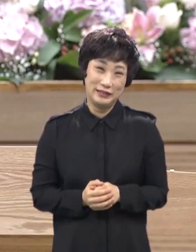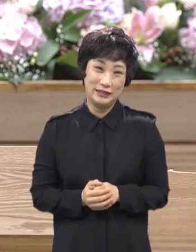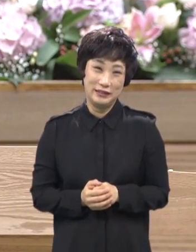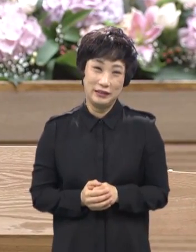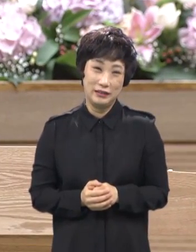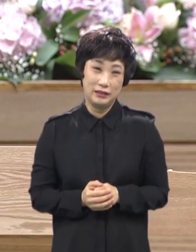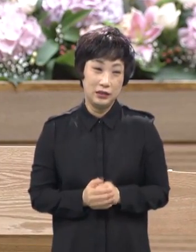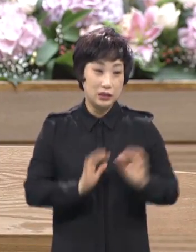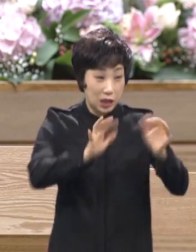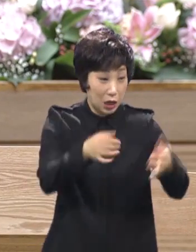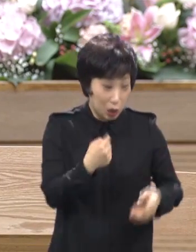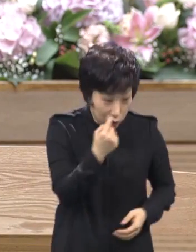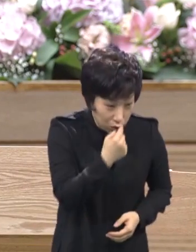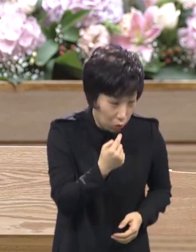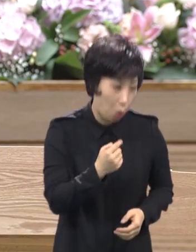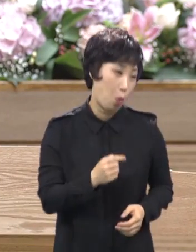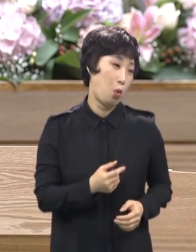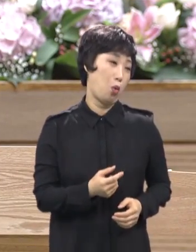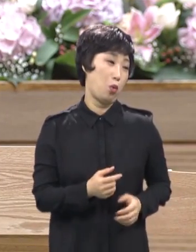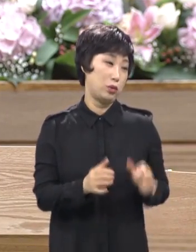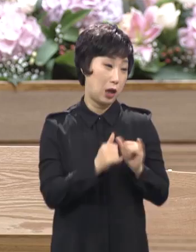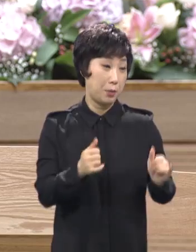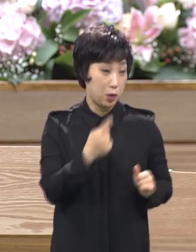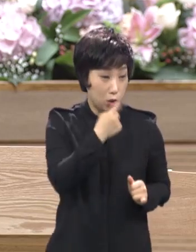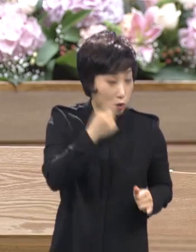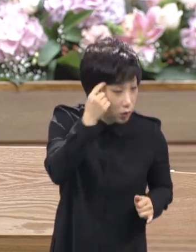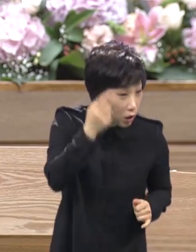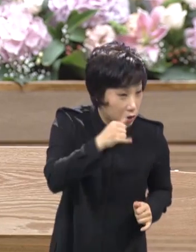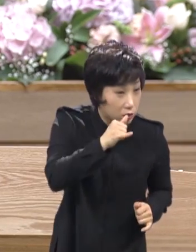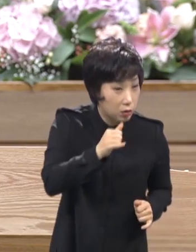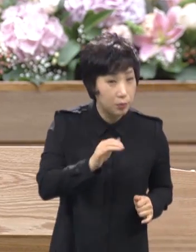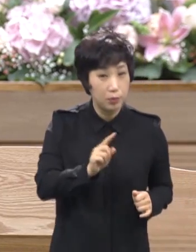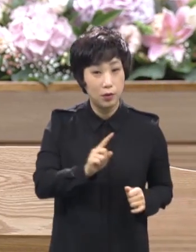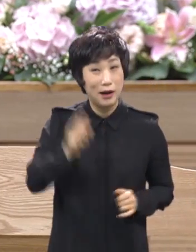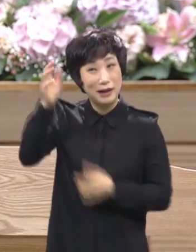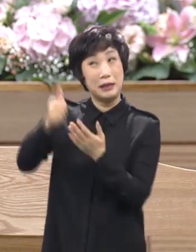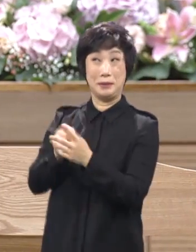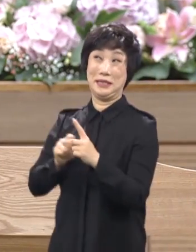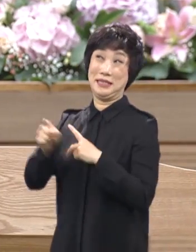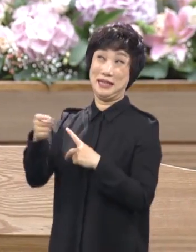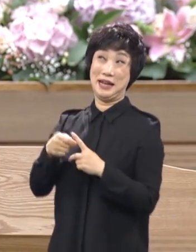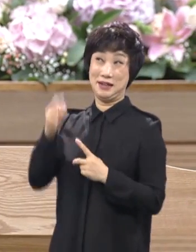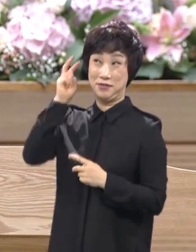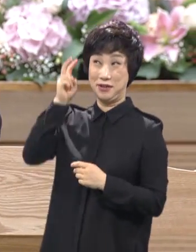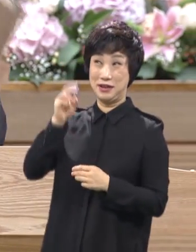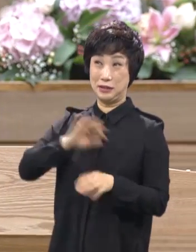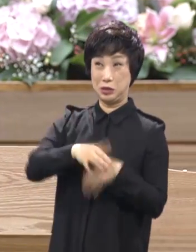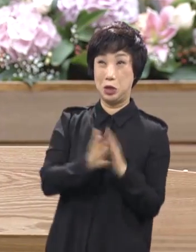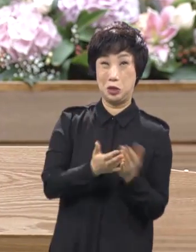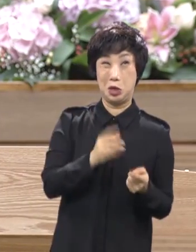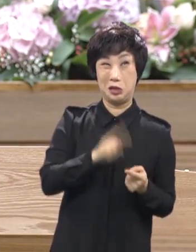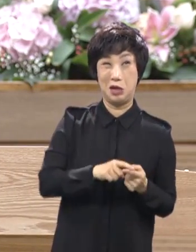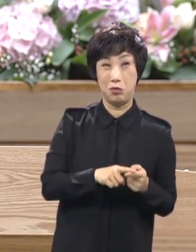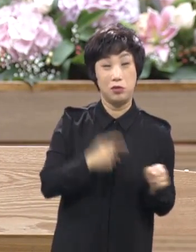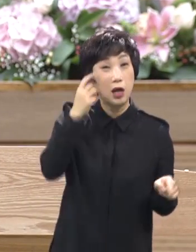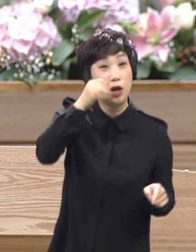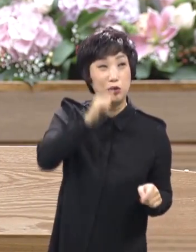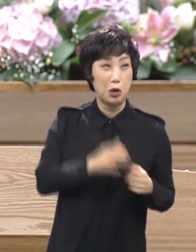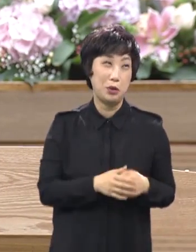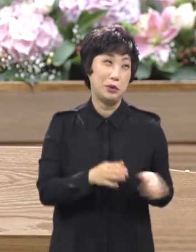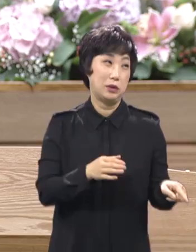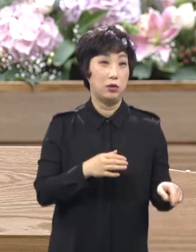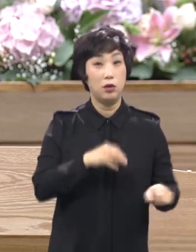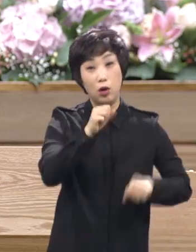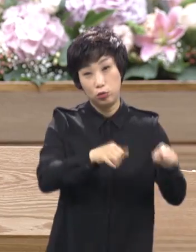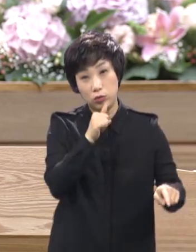세상에 합리적이고 인본주의적이면 다 하나님도 이해하고 성경적인 줄 알고 그냥